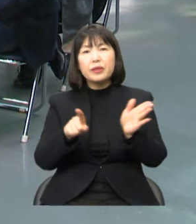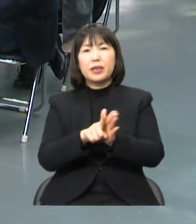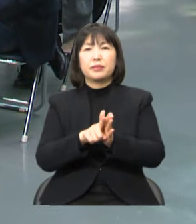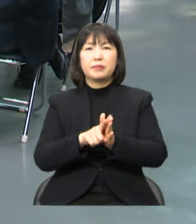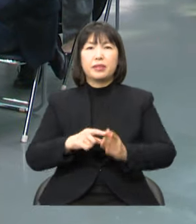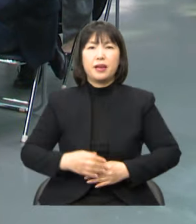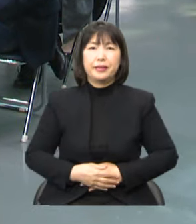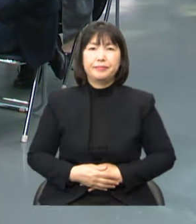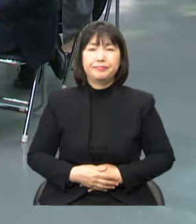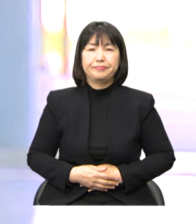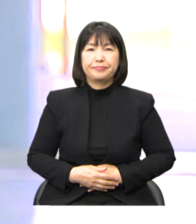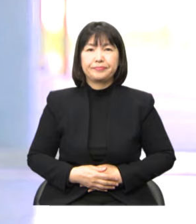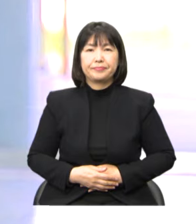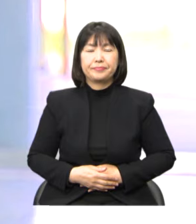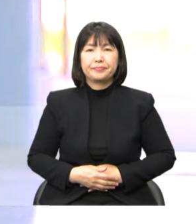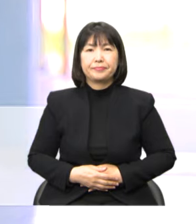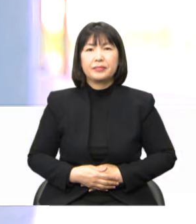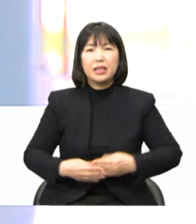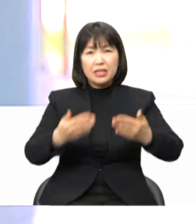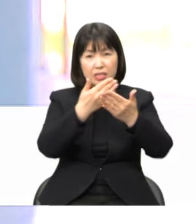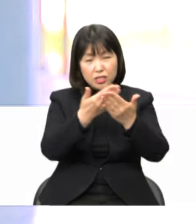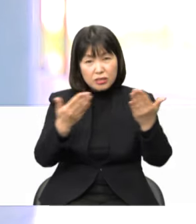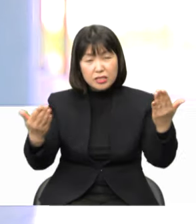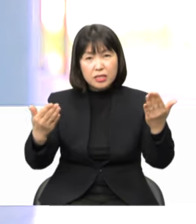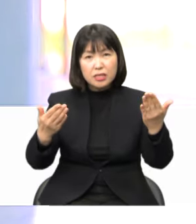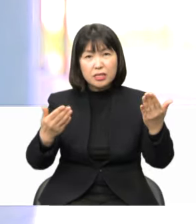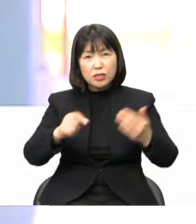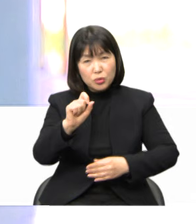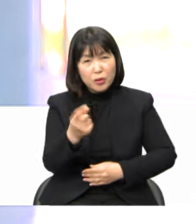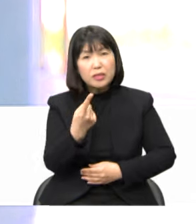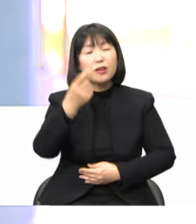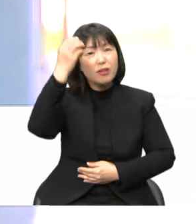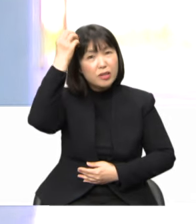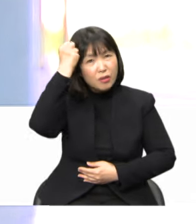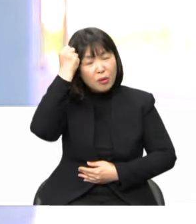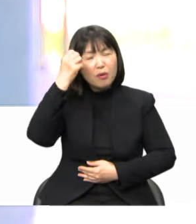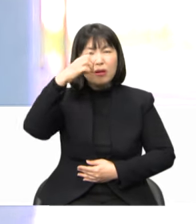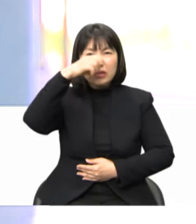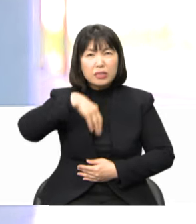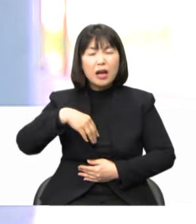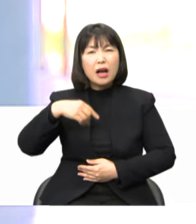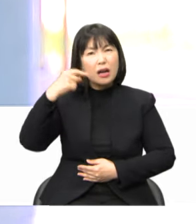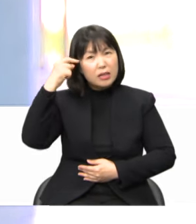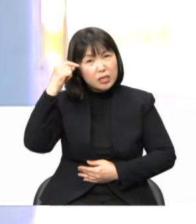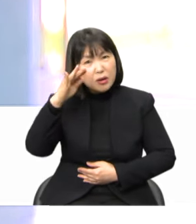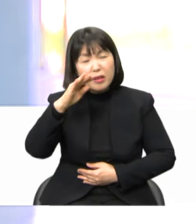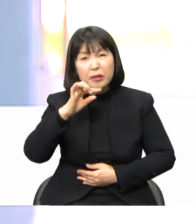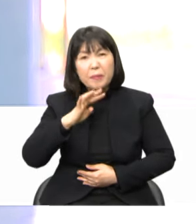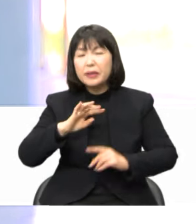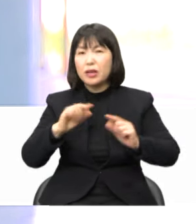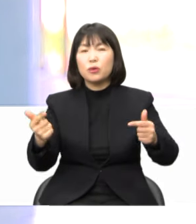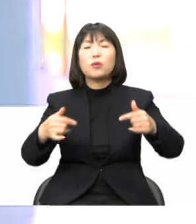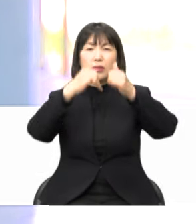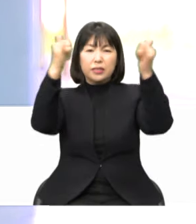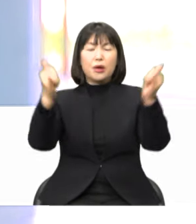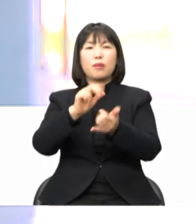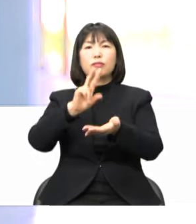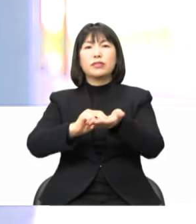함께했습니다 전시를 통해서 기억하고 추모하는 것으로 거치는 것이 아니라 사회 재난을 대비하여 우리